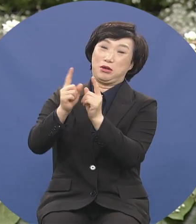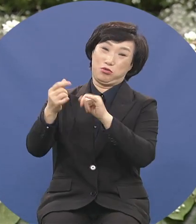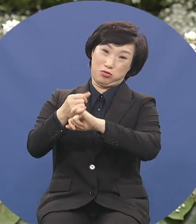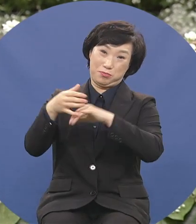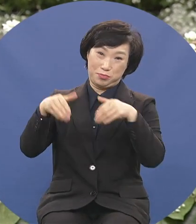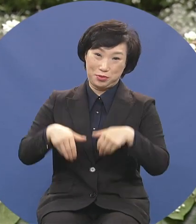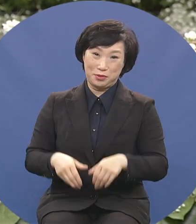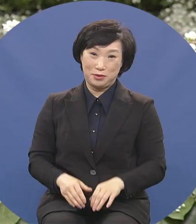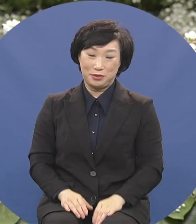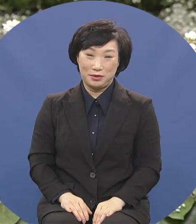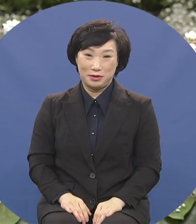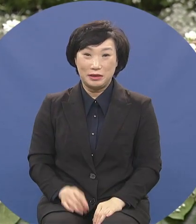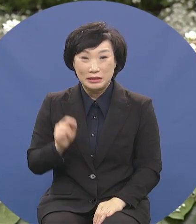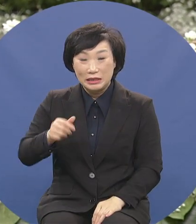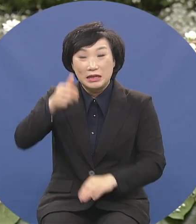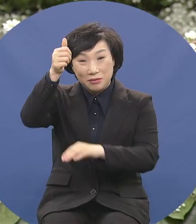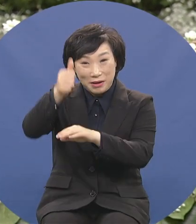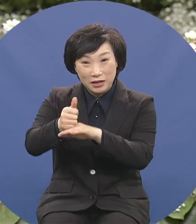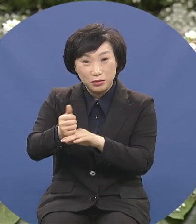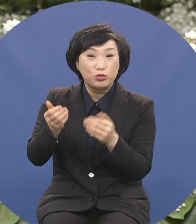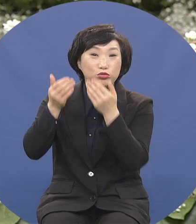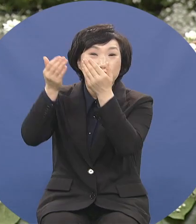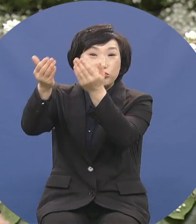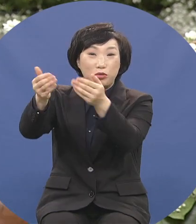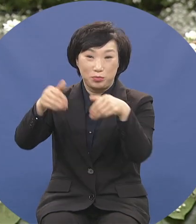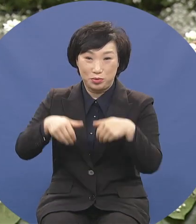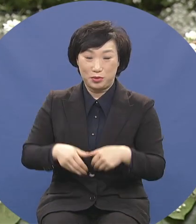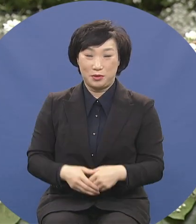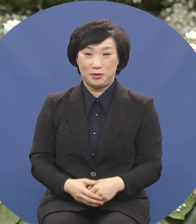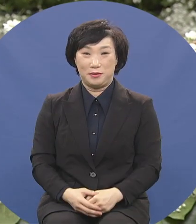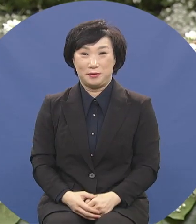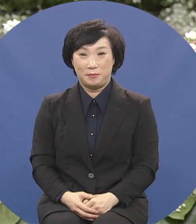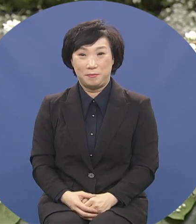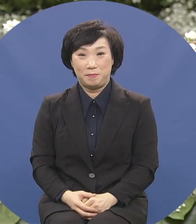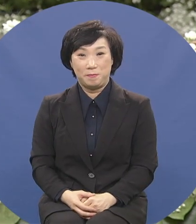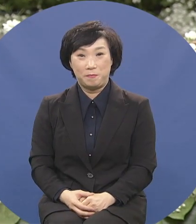하고 그 작품을 드려야 합니다.